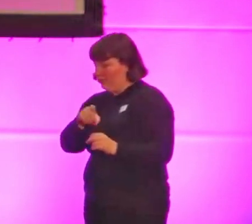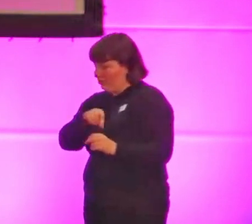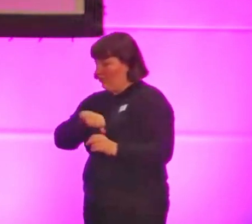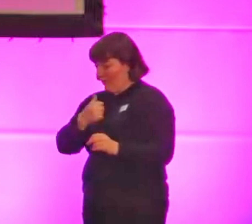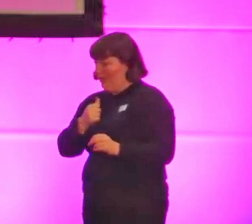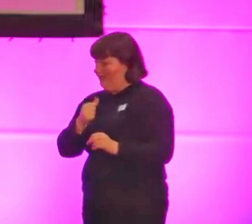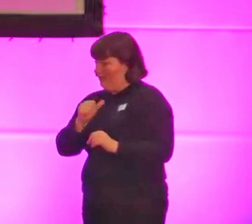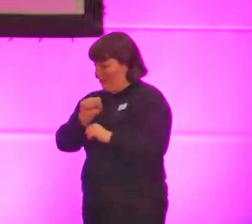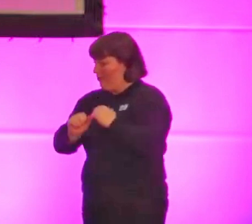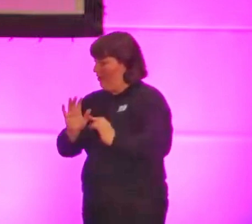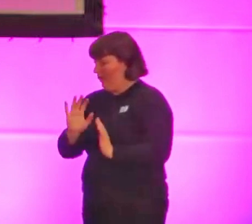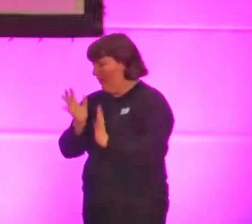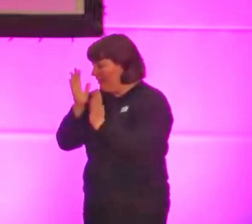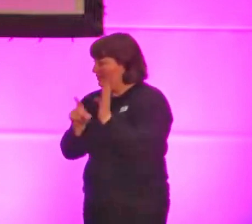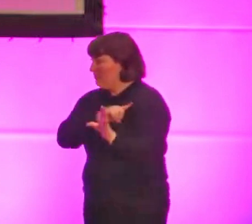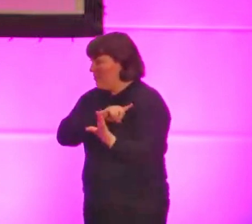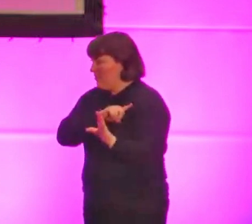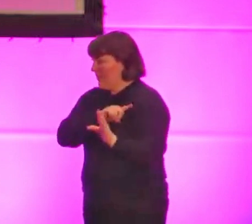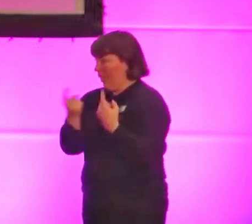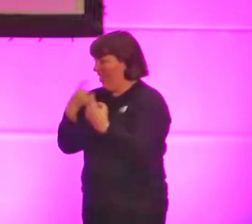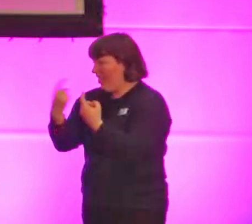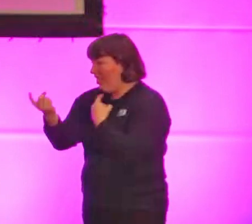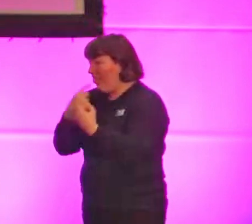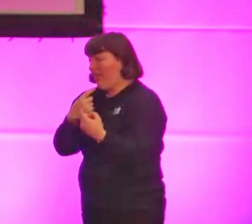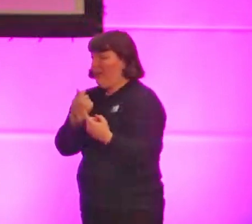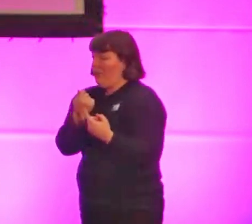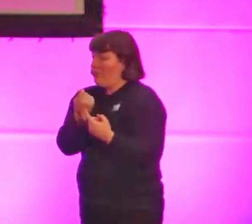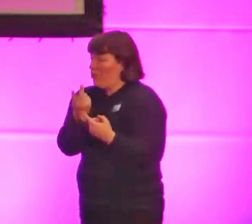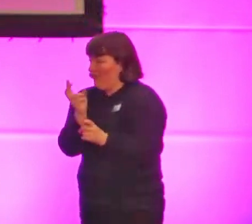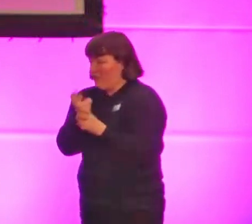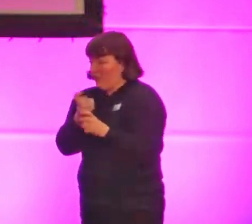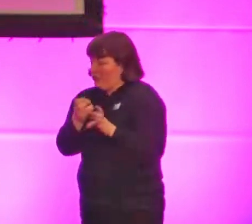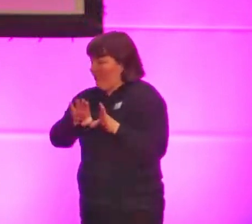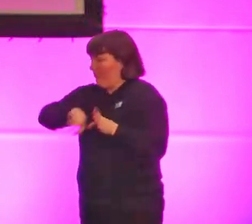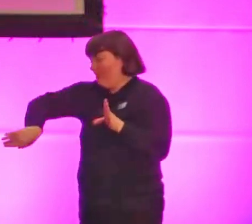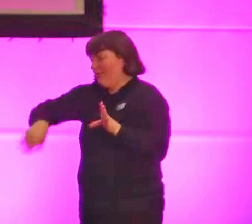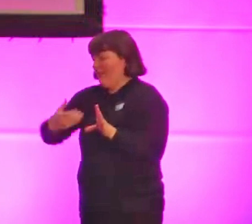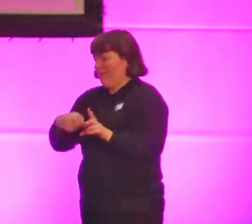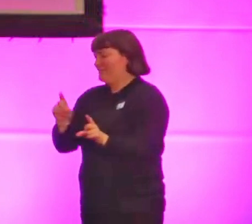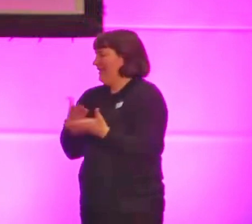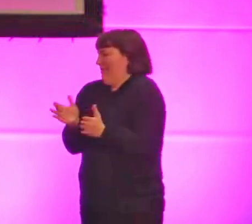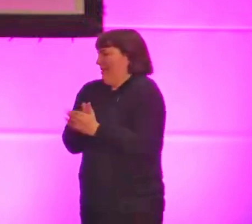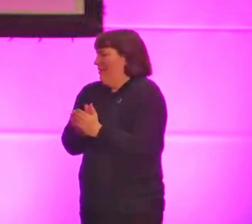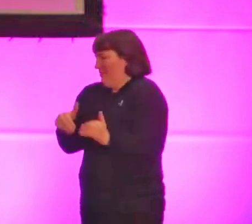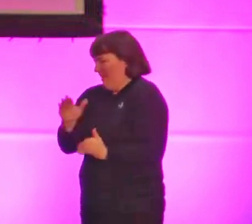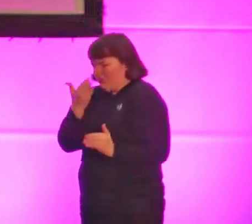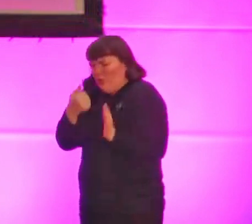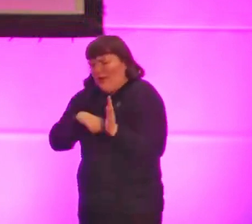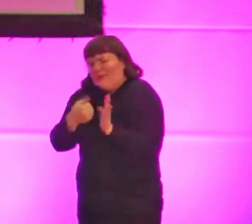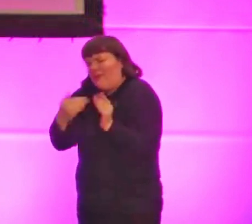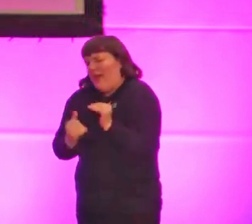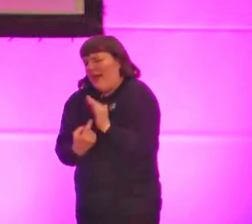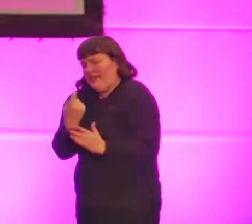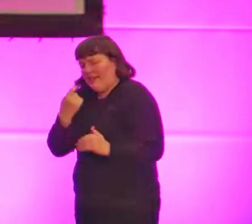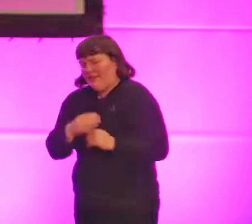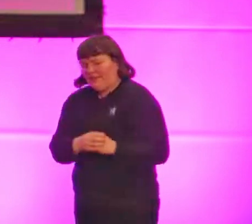del kritik och försöka att få bort dig från fallet. Kan du beskriva vad det var som hände?